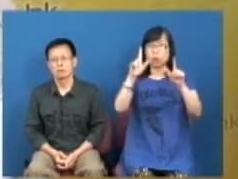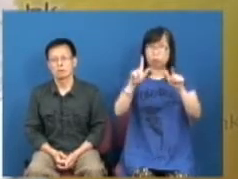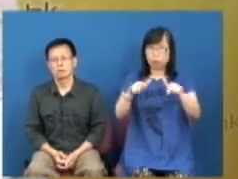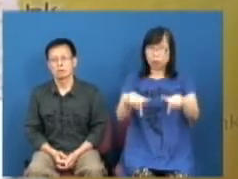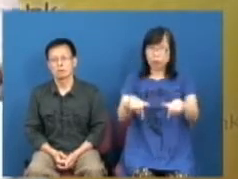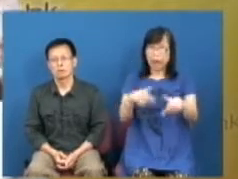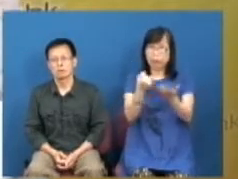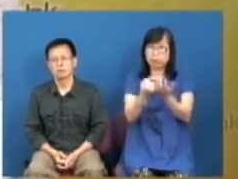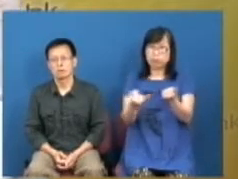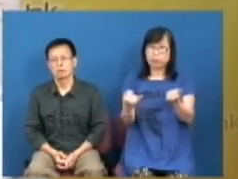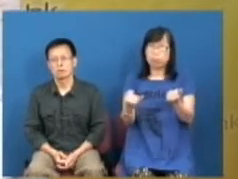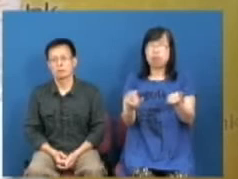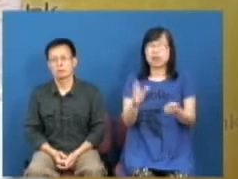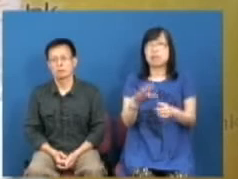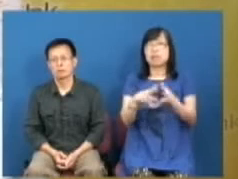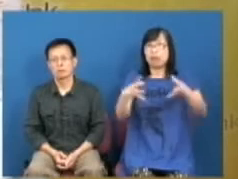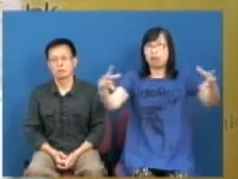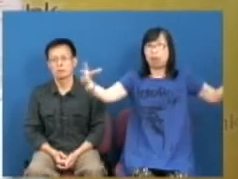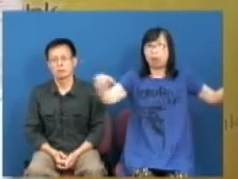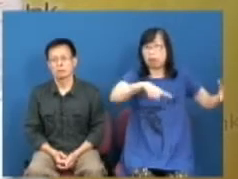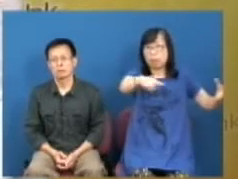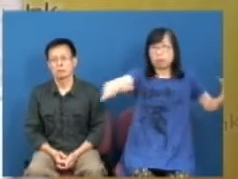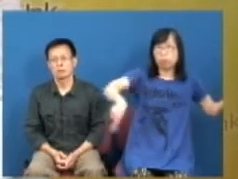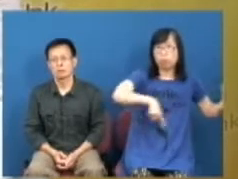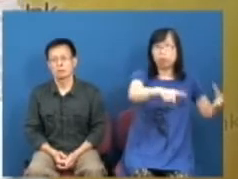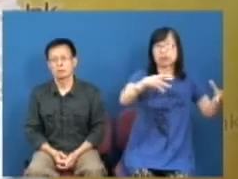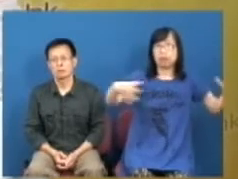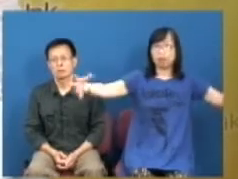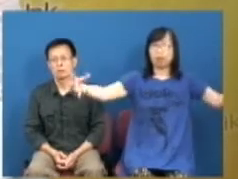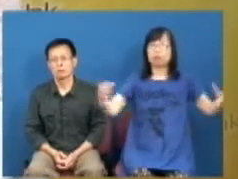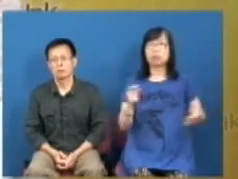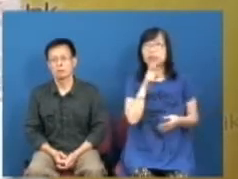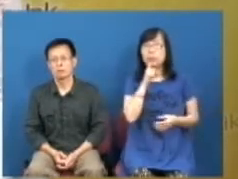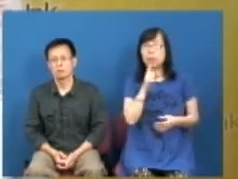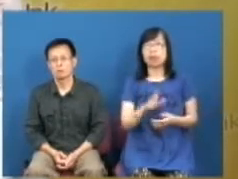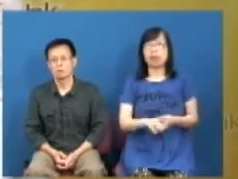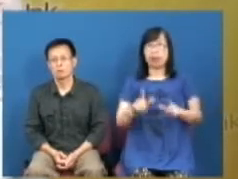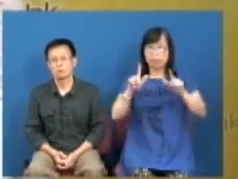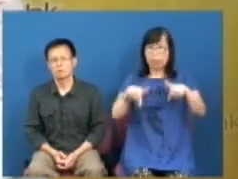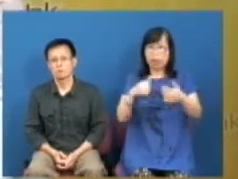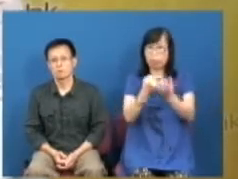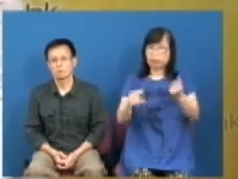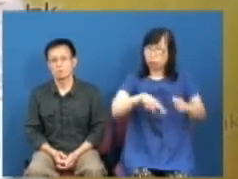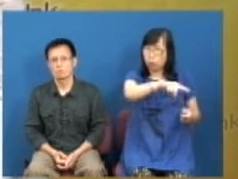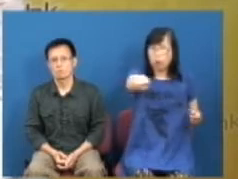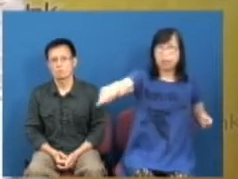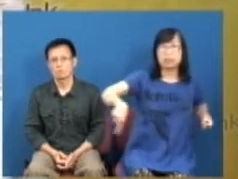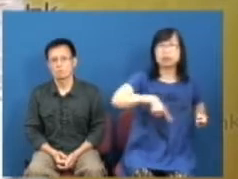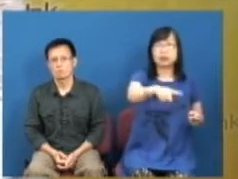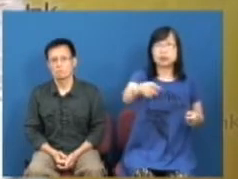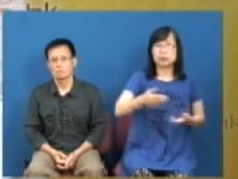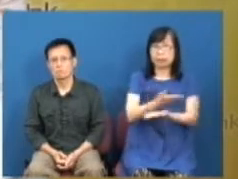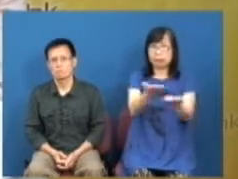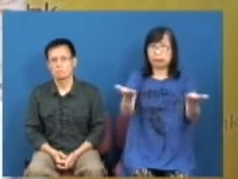圍啊咁大咧先有。咁但係當然咧，大家都知道啦，南生圍咧就我哋大家